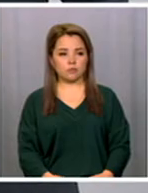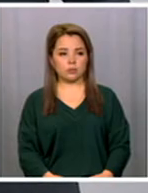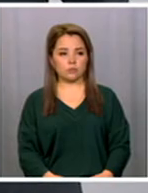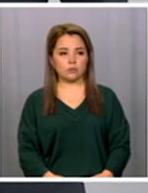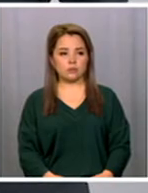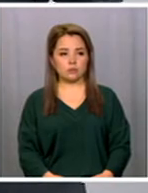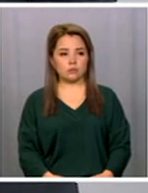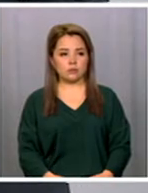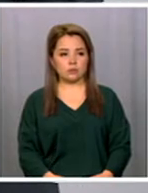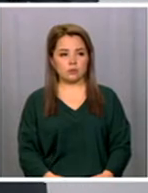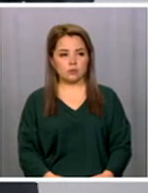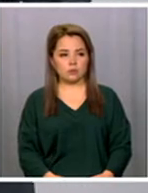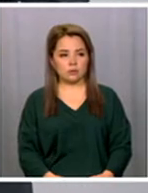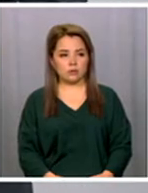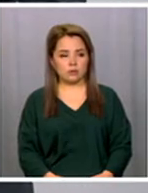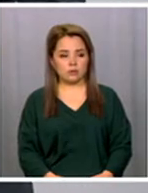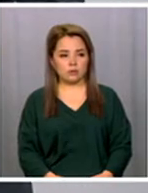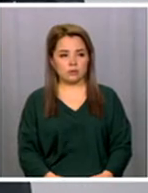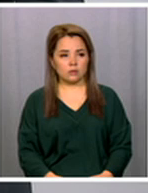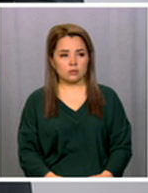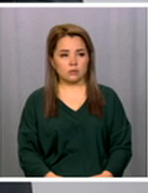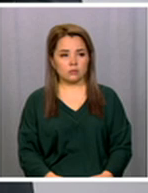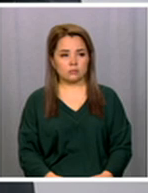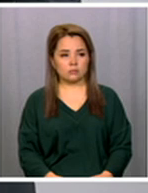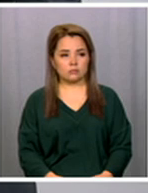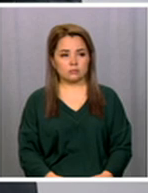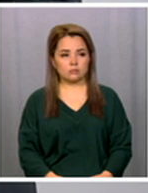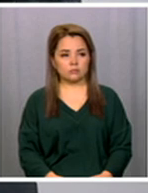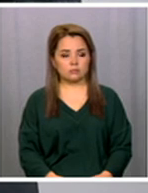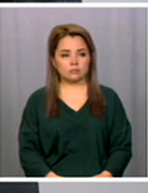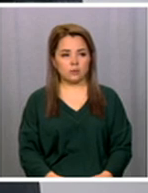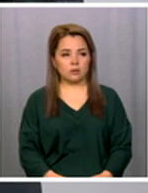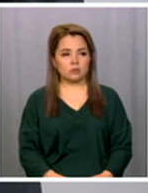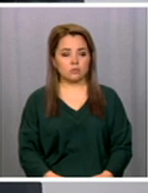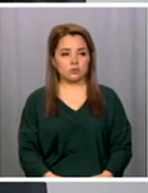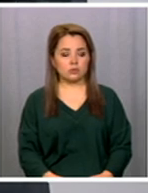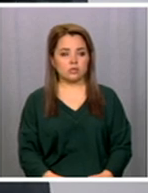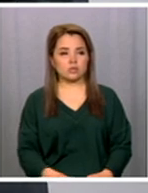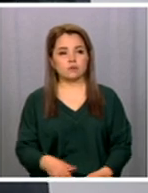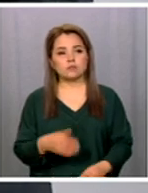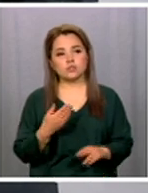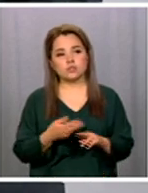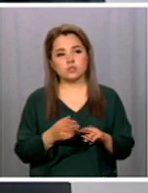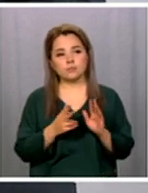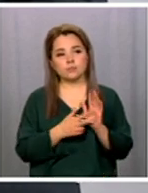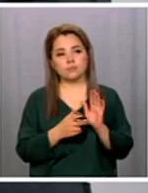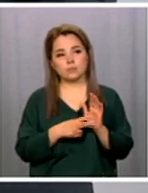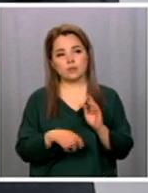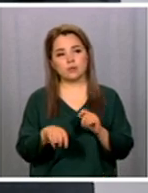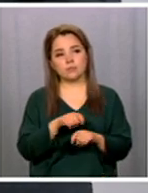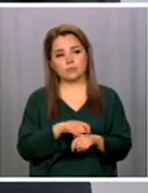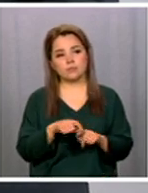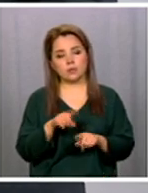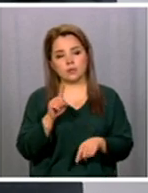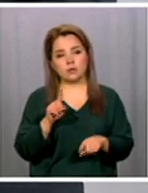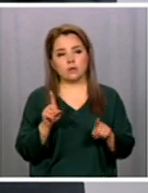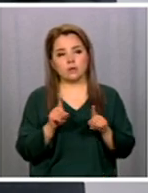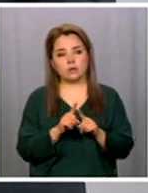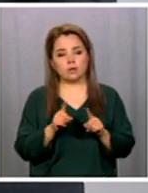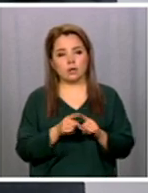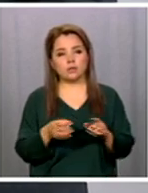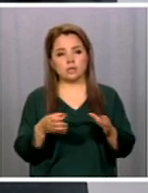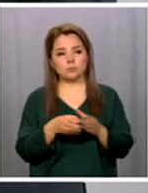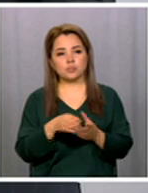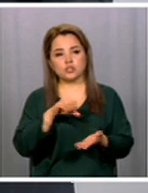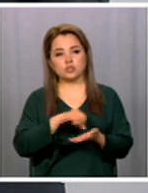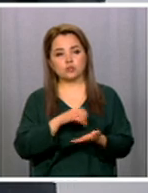есебіміз 800 метр биіктіктегі тау шоқысының төбесінде алма ағашы өсіп тұр. Биіктігі 5